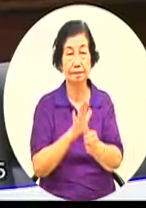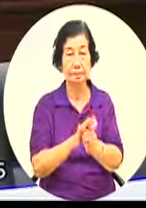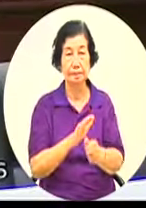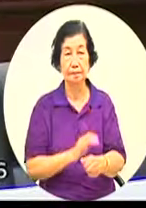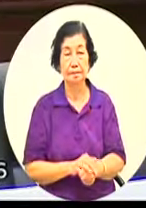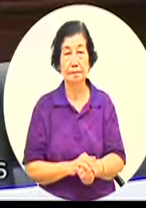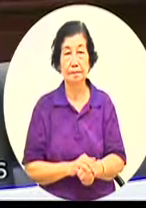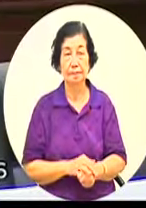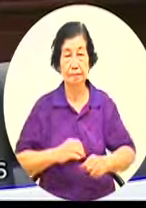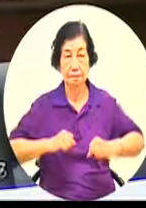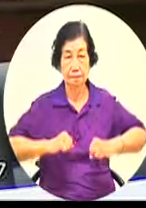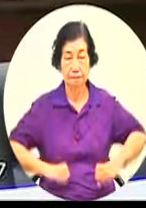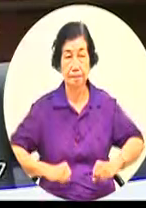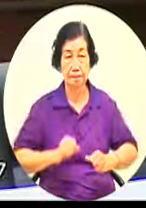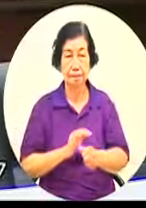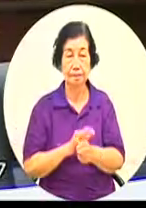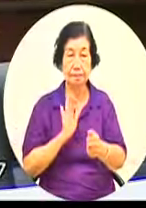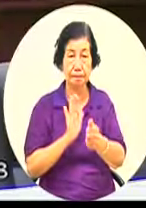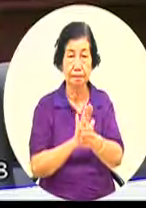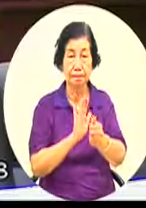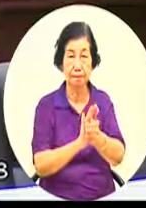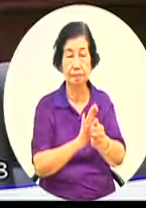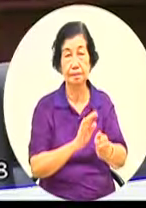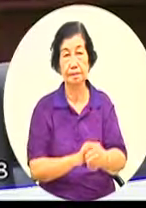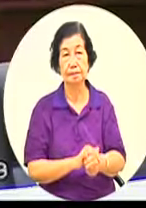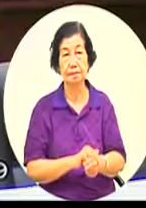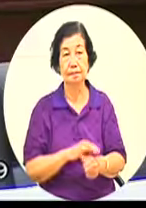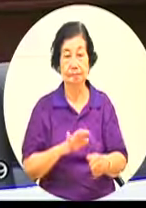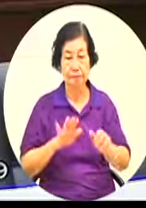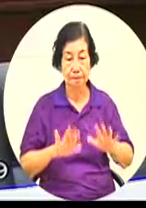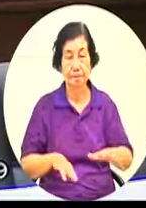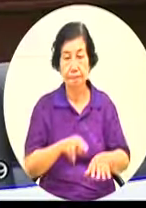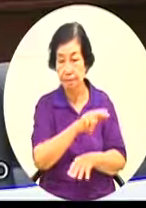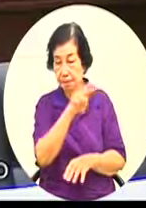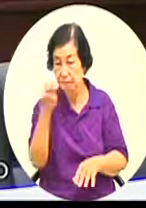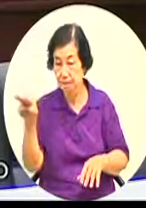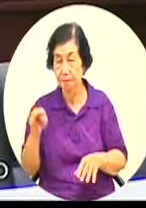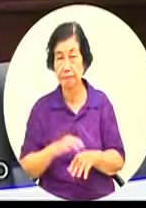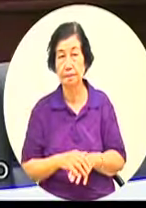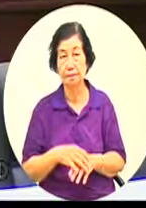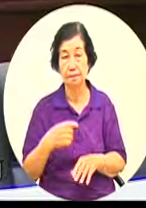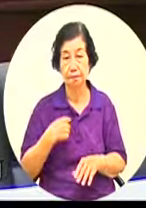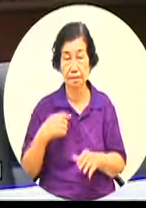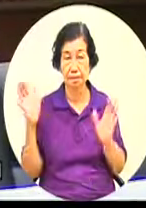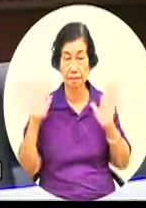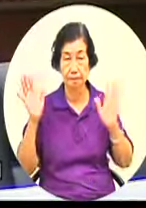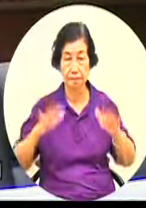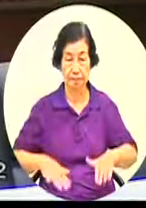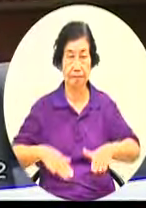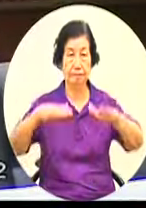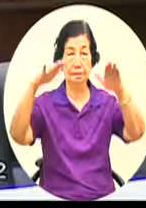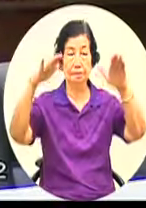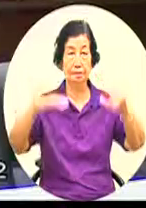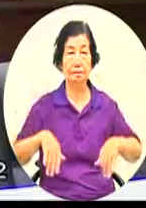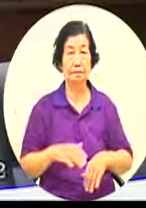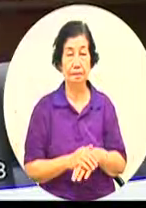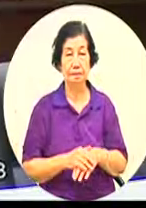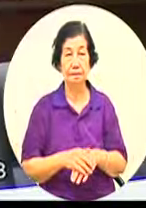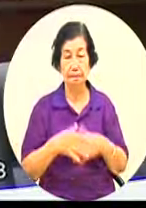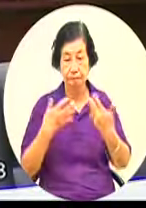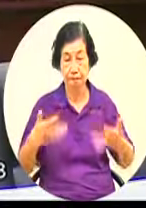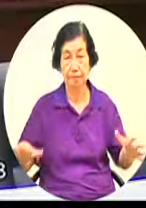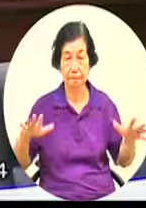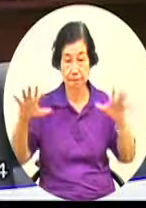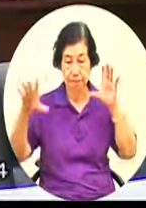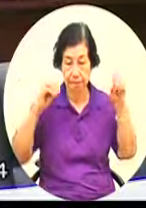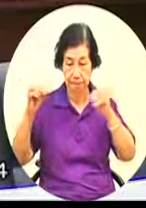促进这一块，我到目前观察起来，虽然孩子大汉了，啊，不过我干嘛说我们有很多的资源可